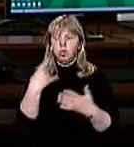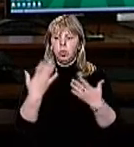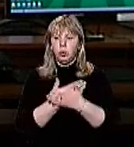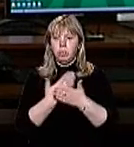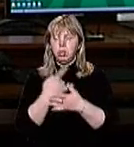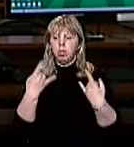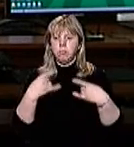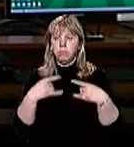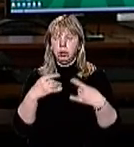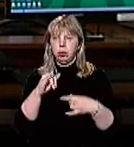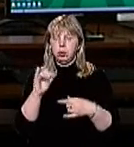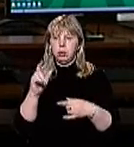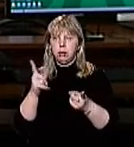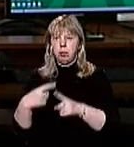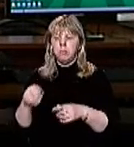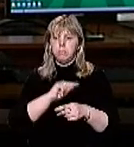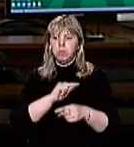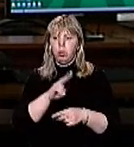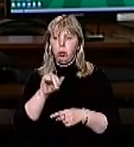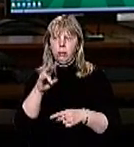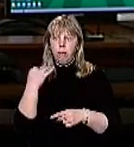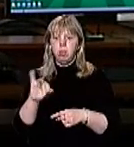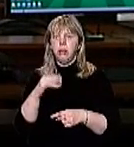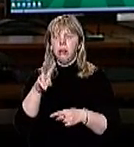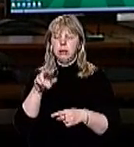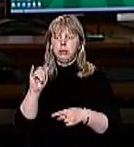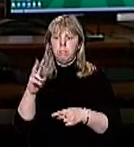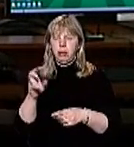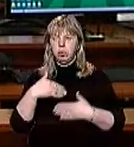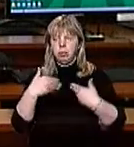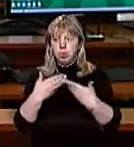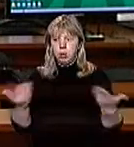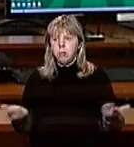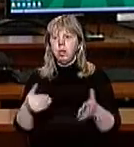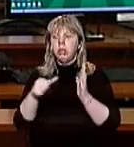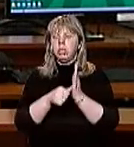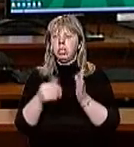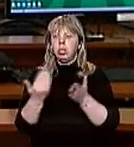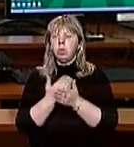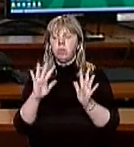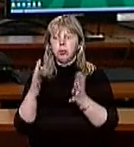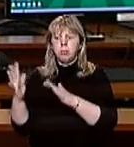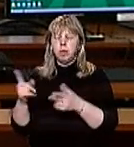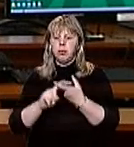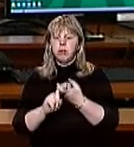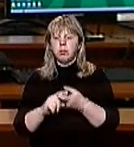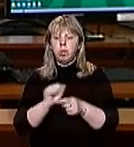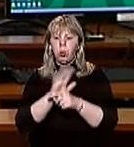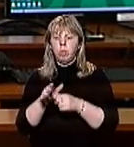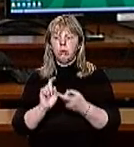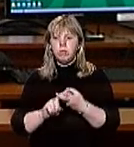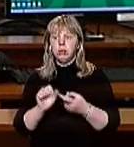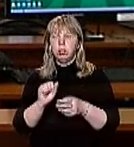дивитеся новини на Суспільному. В студії працюють Марія Лукей та Лариса Цибиленко. Вітаємо. 6 нових випадків інфікування